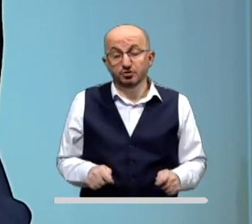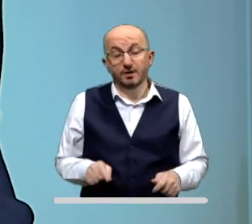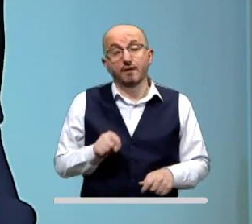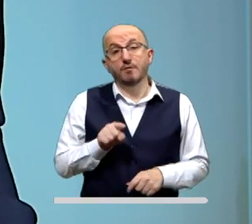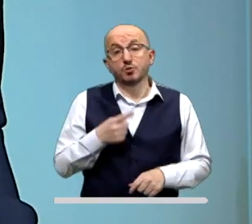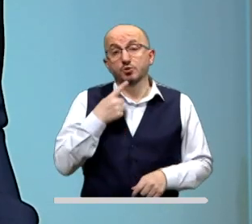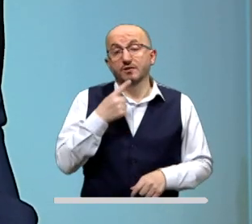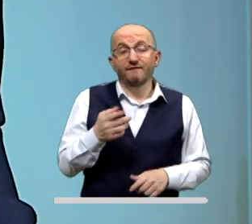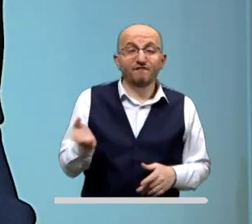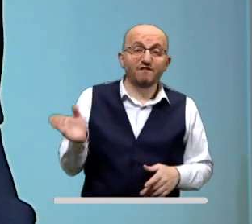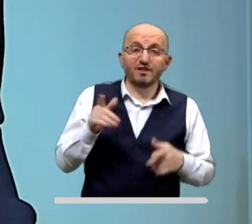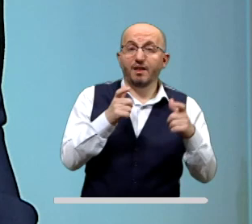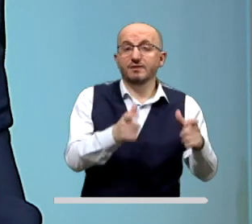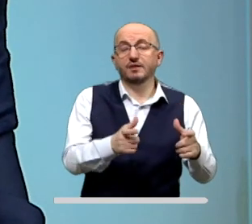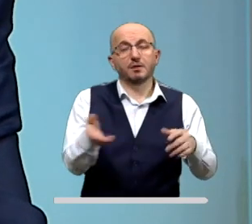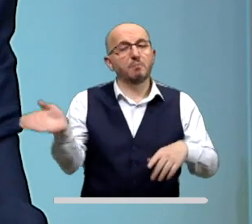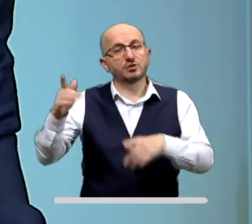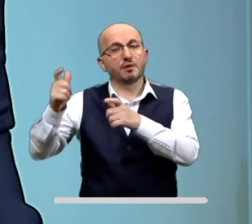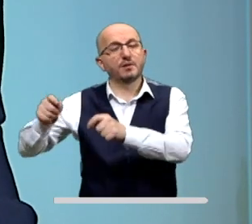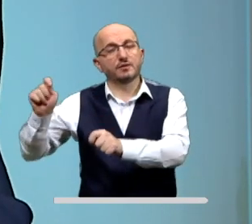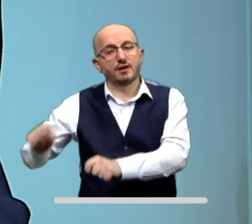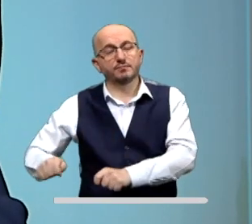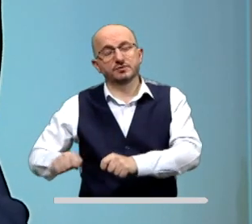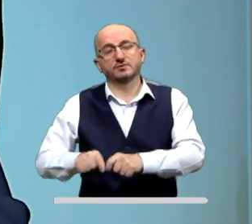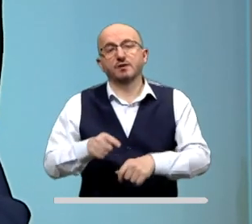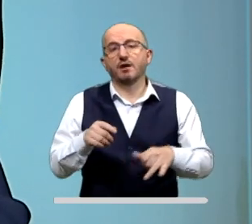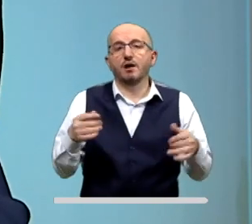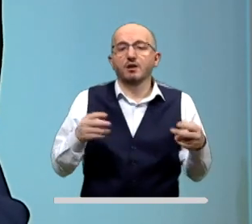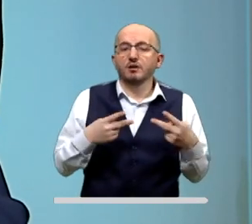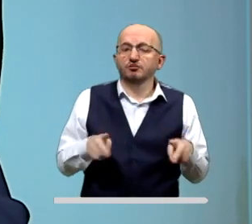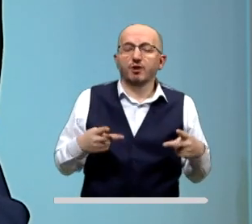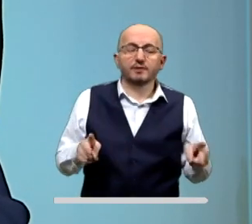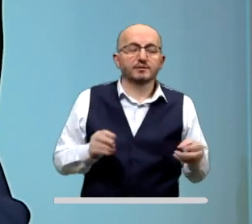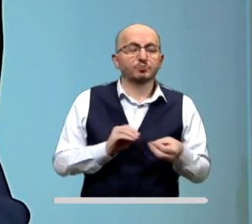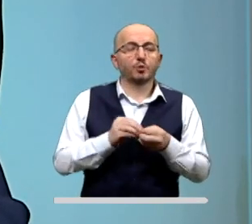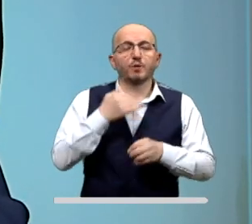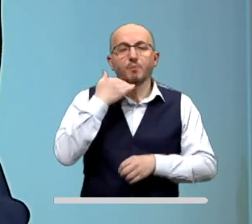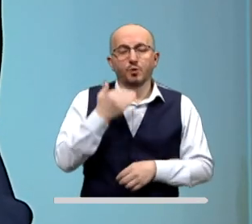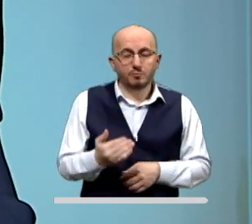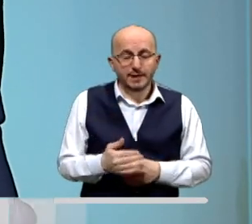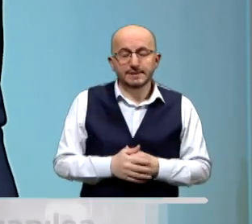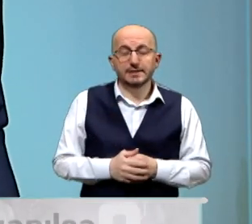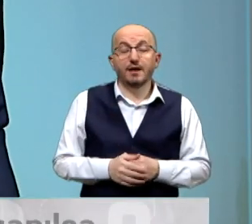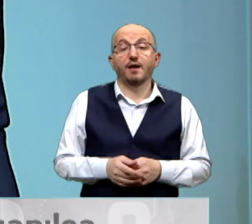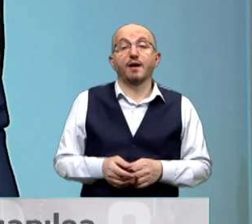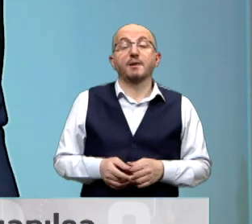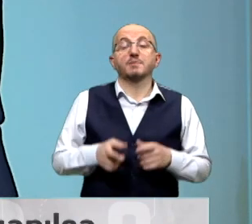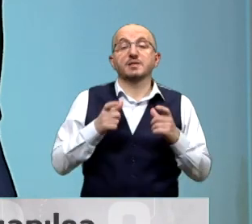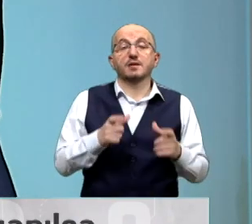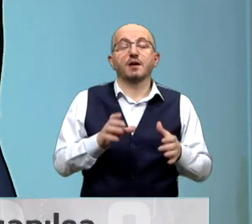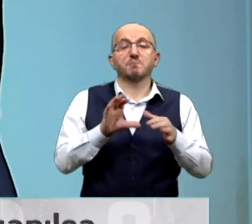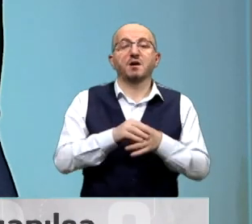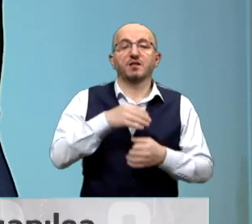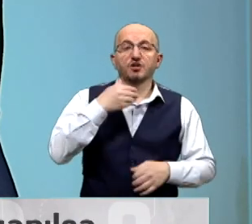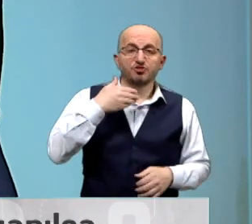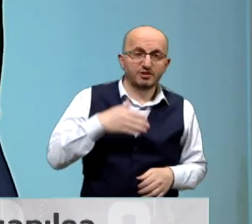bunu dese ki falan yerde de başka bir yerde yapsa herhangi bir caizdir bir sıkıntı yoktur dolayısıyla bir yer bağlayıcı değil